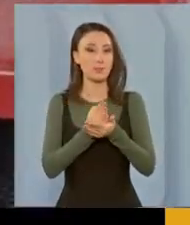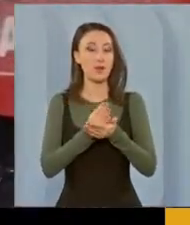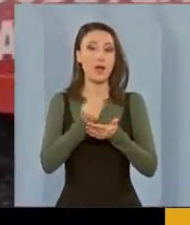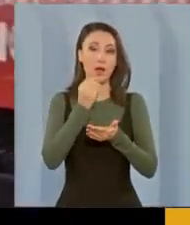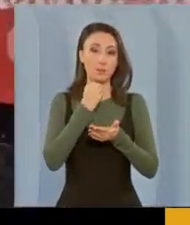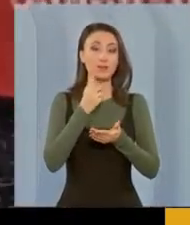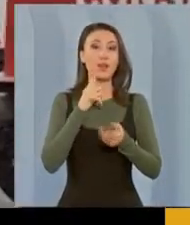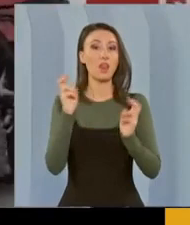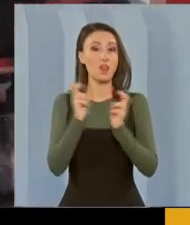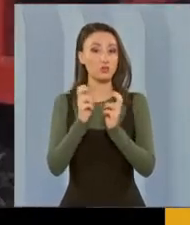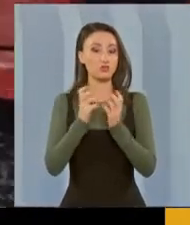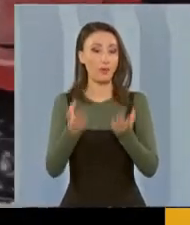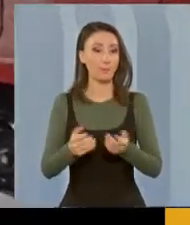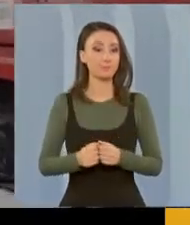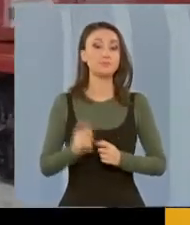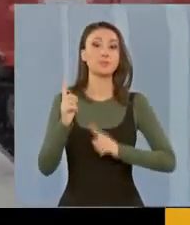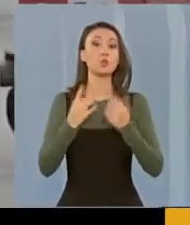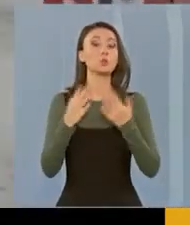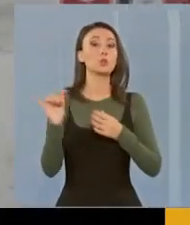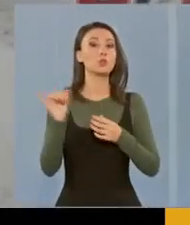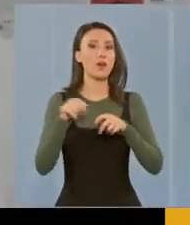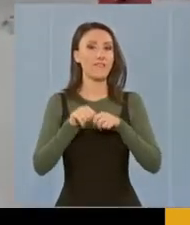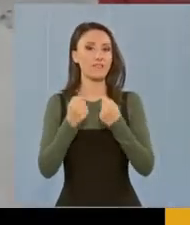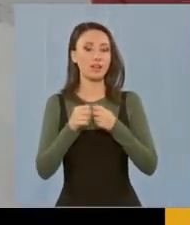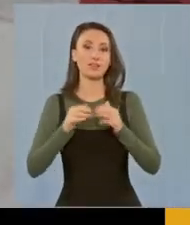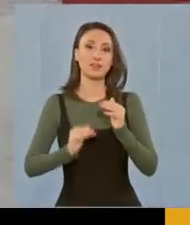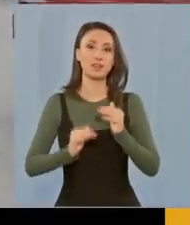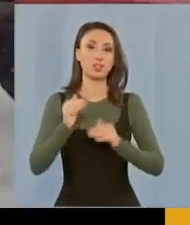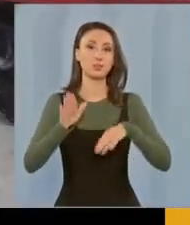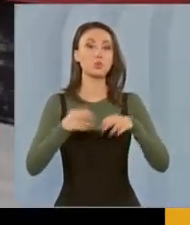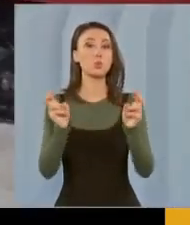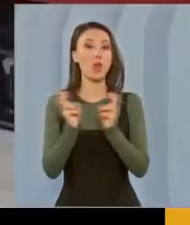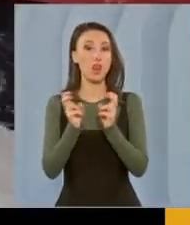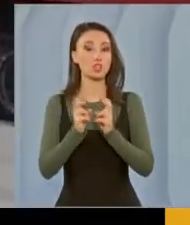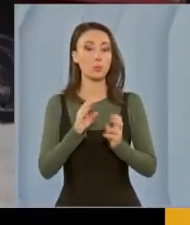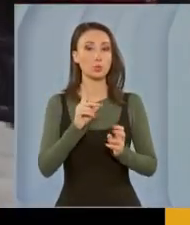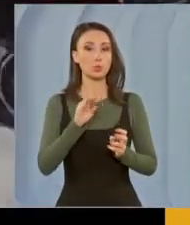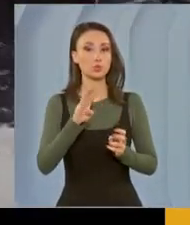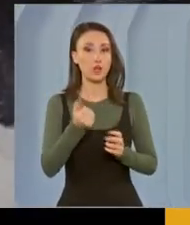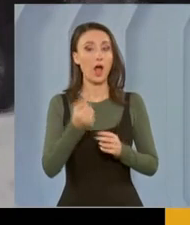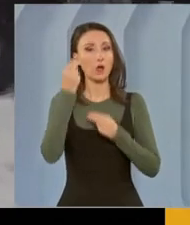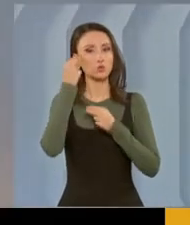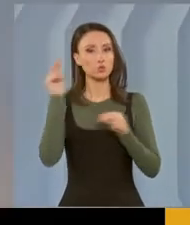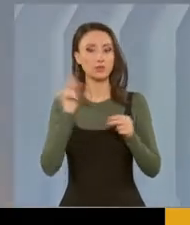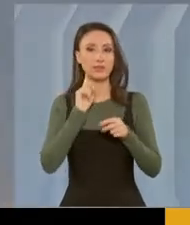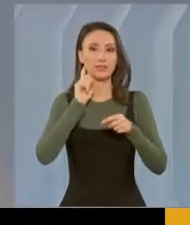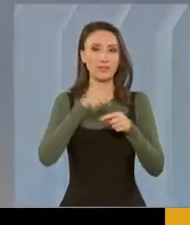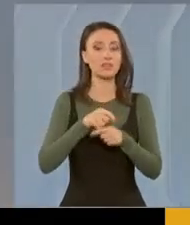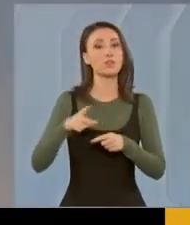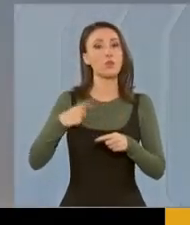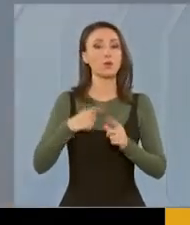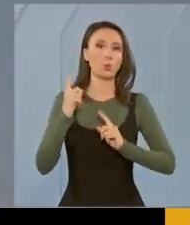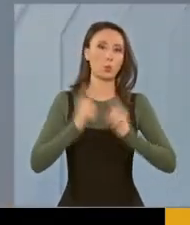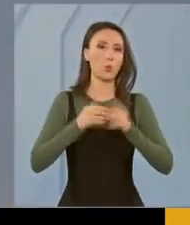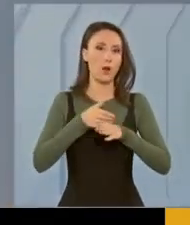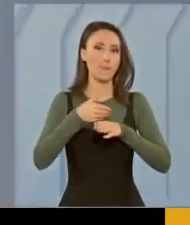alimentarea cu energie electrică. Deși numărul celor afectați crește, ministrul energiei, Sebastian Burduja, anunță că intervențiile vor fi pe